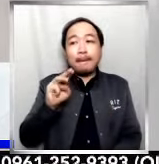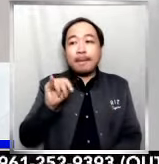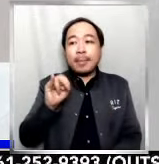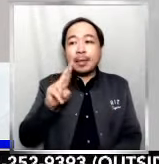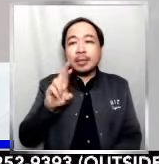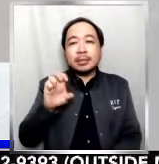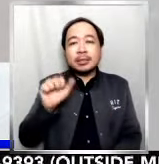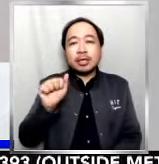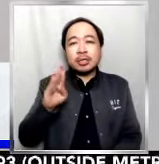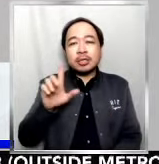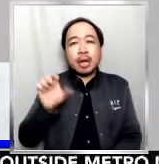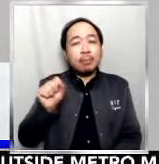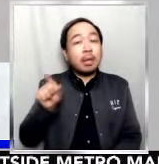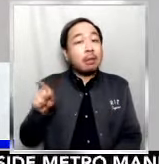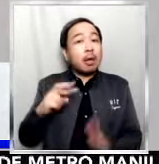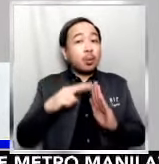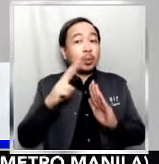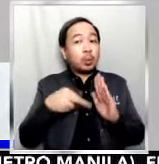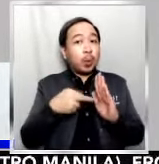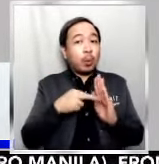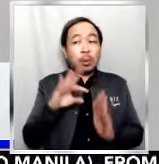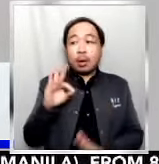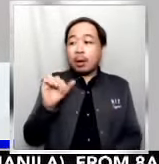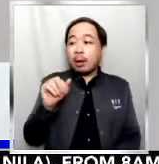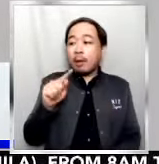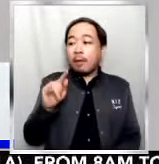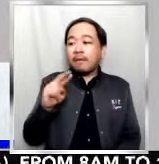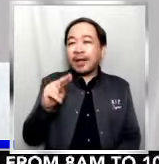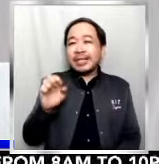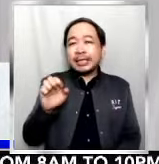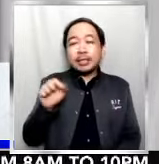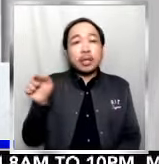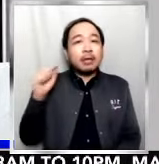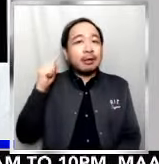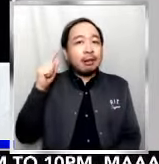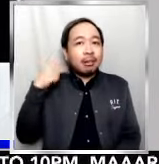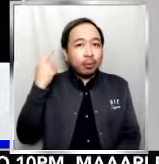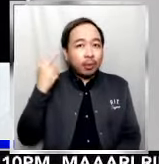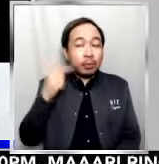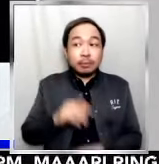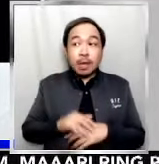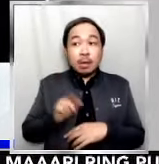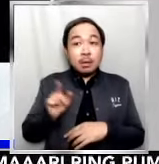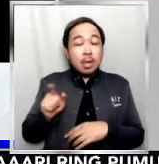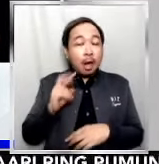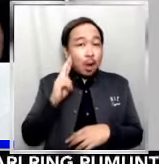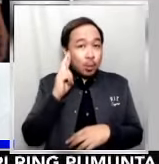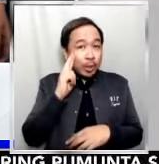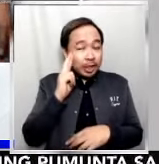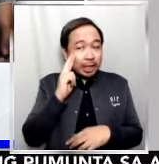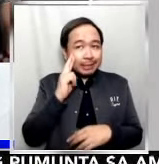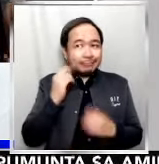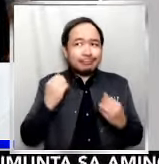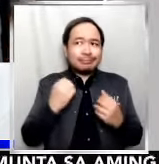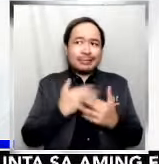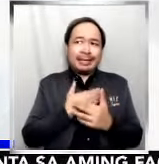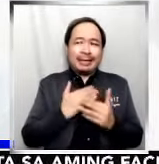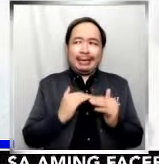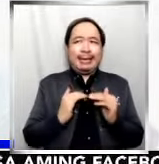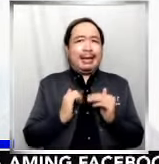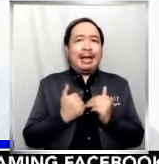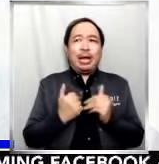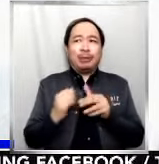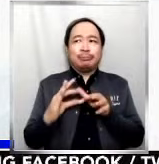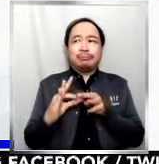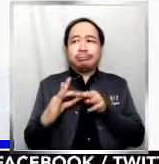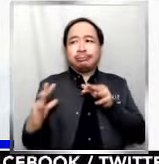sa Sondheim Theater sa London. At ang ikinatatakot daw ni Rachel Ann, ang masipangs sa kanyang baby. Ayaw